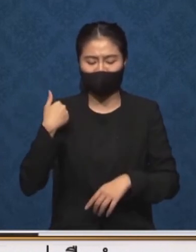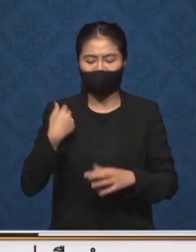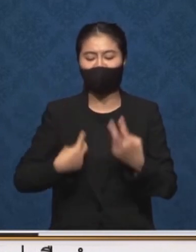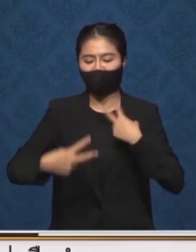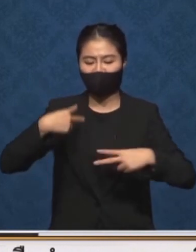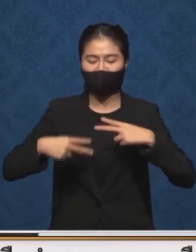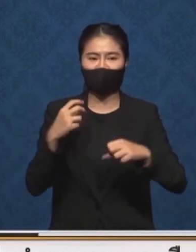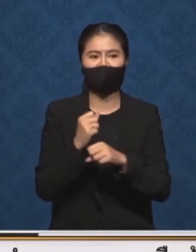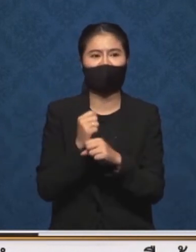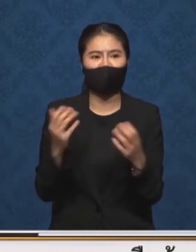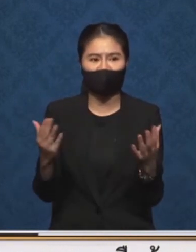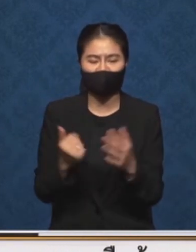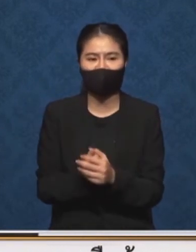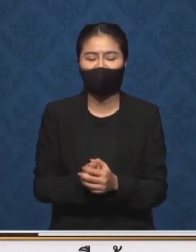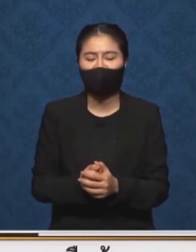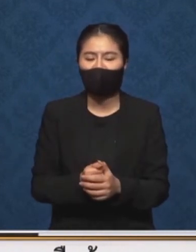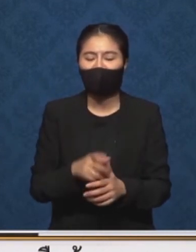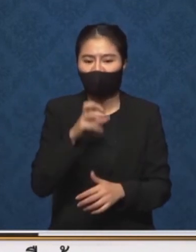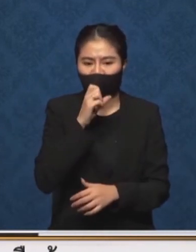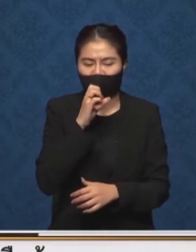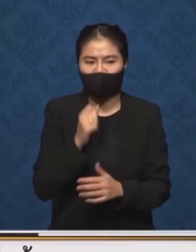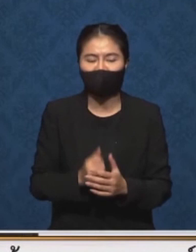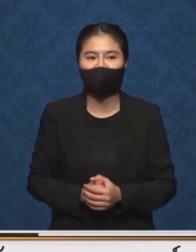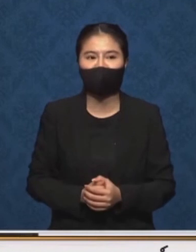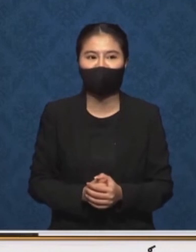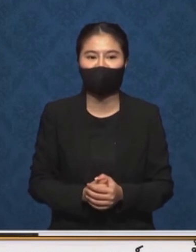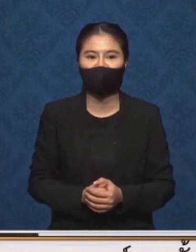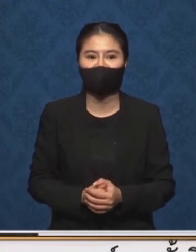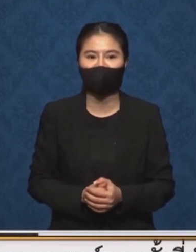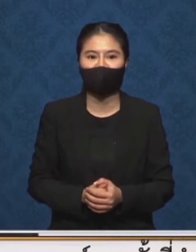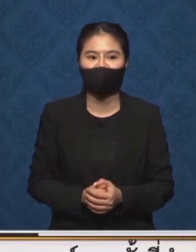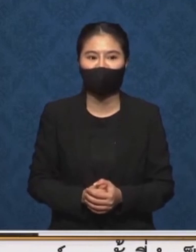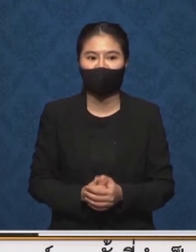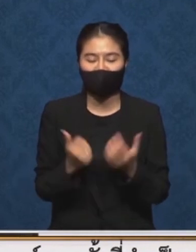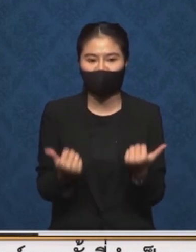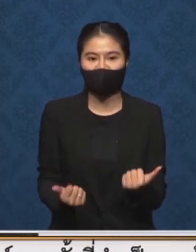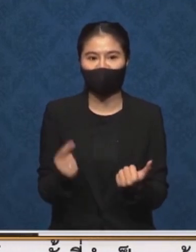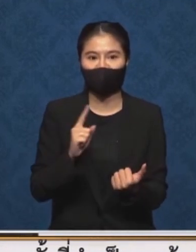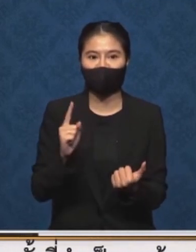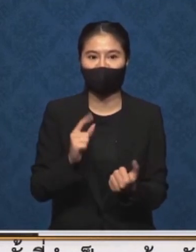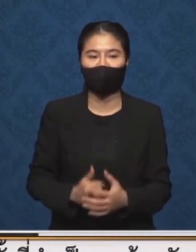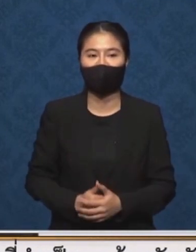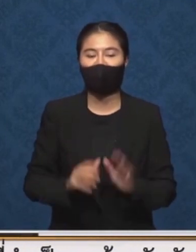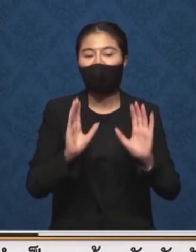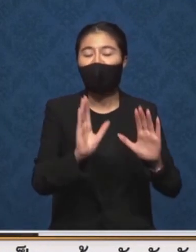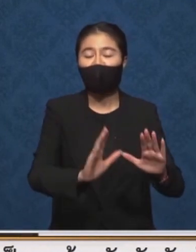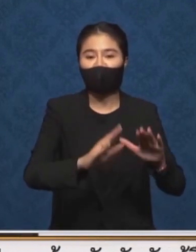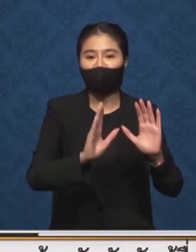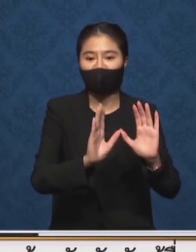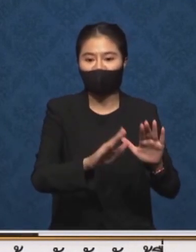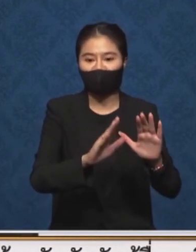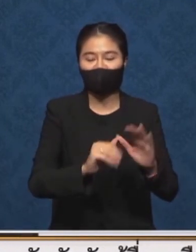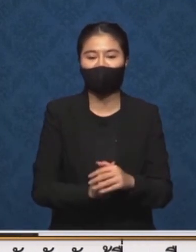สเปคมันก็ 7080% ตามทานครับเวลานี้ผมฝากไปยรัฐบ